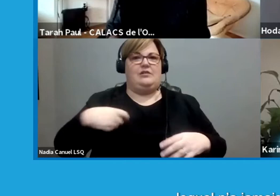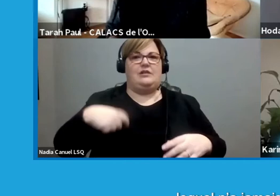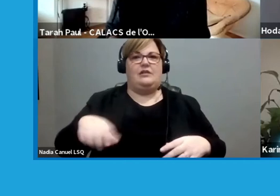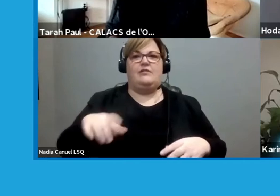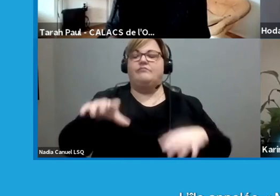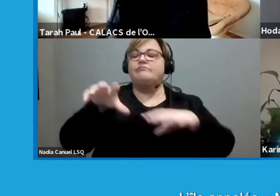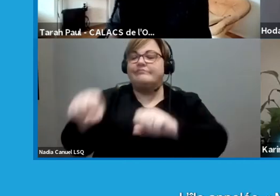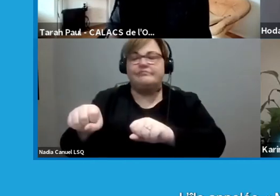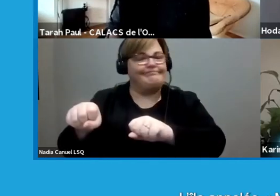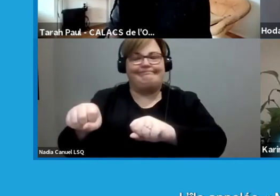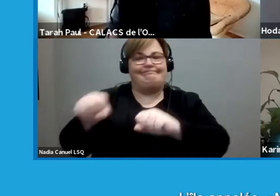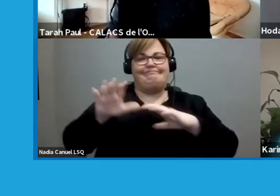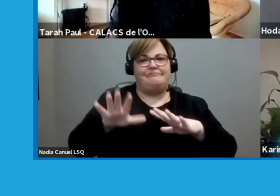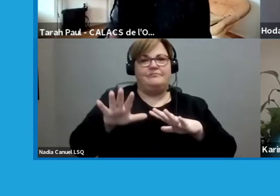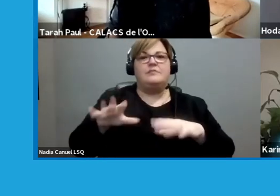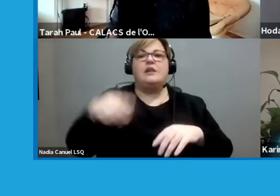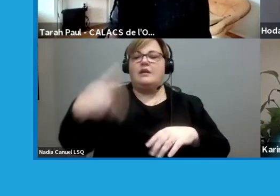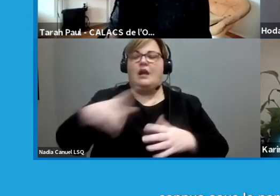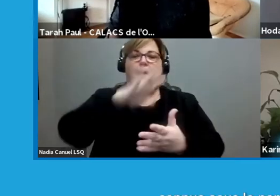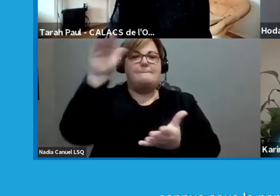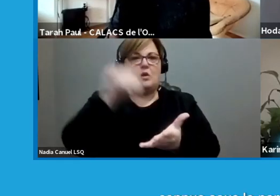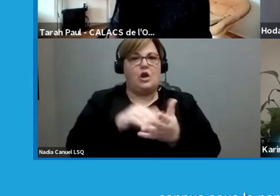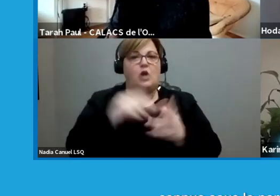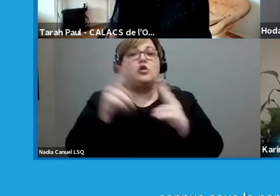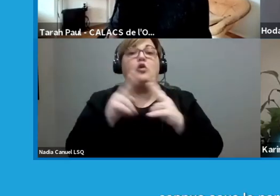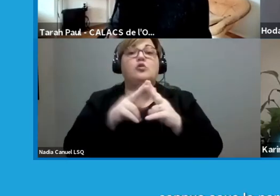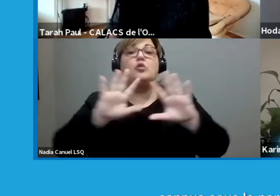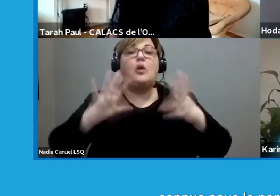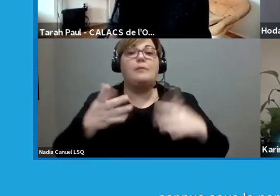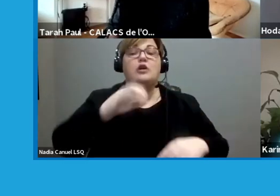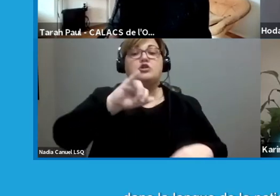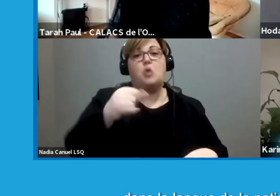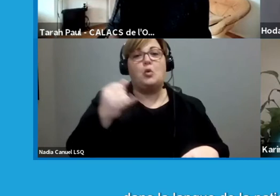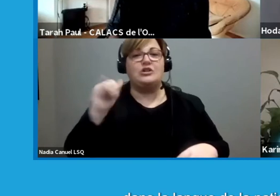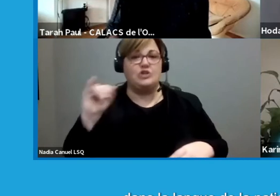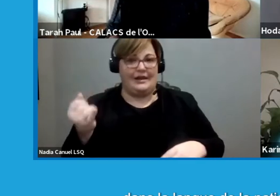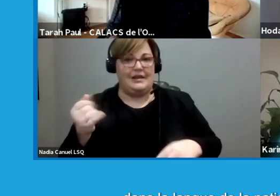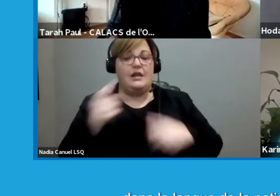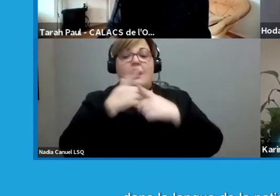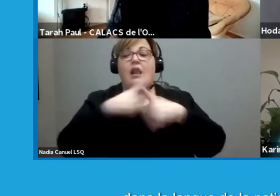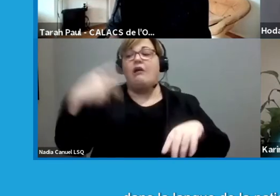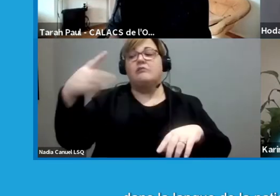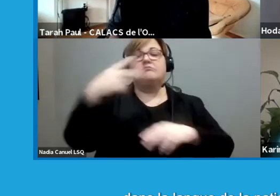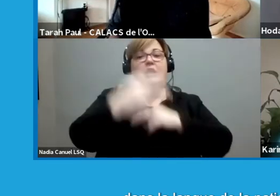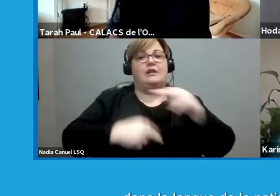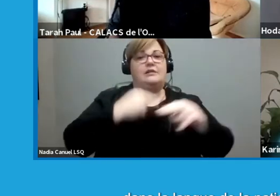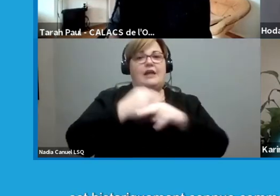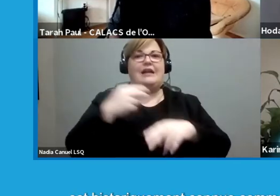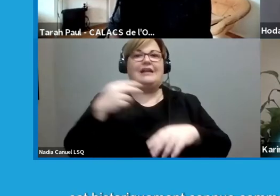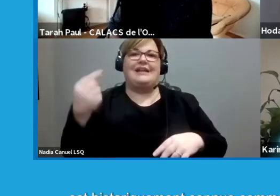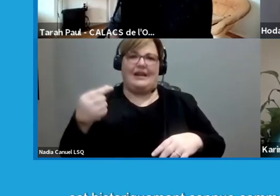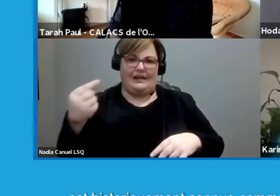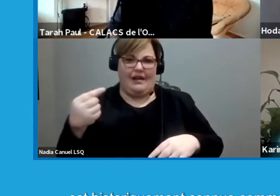jamais été cédé, l'île appelée Montréal, connue sous le nom de Jaujage, dans la langue de la nation Ganegehaga,